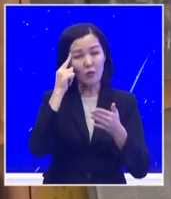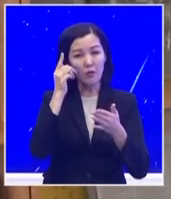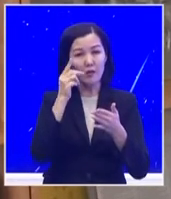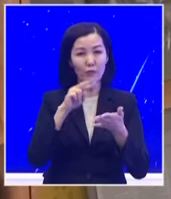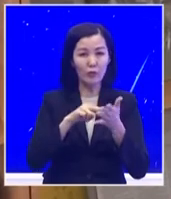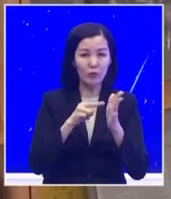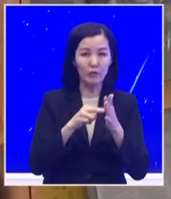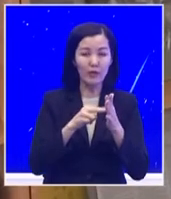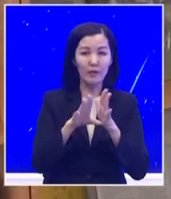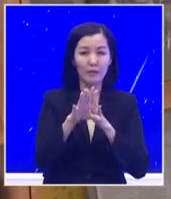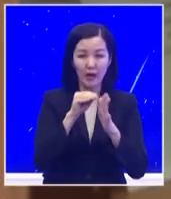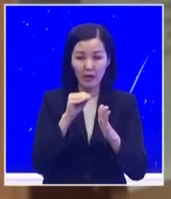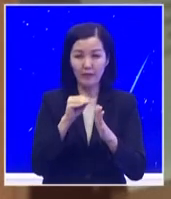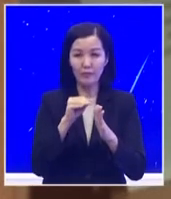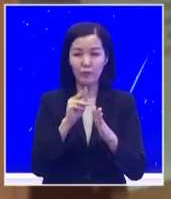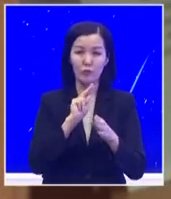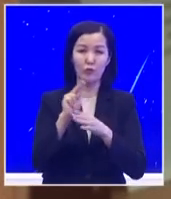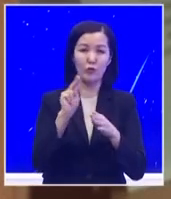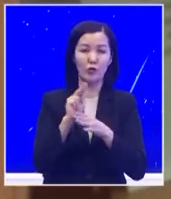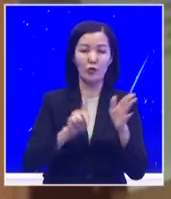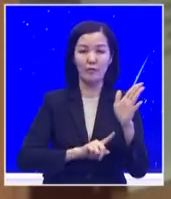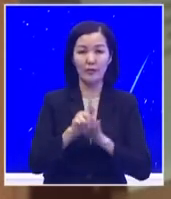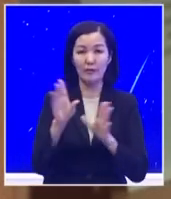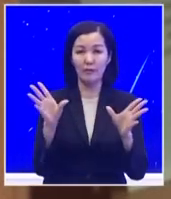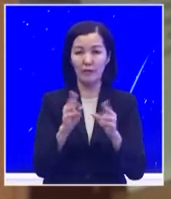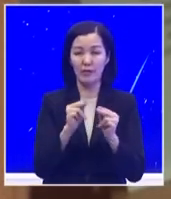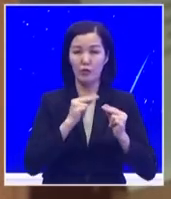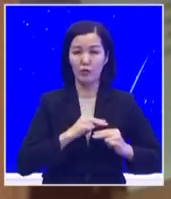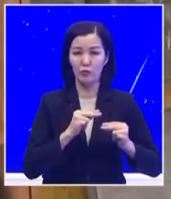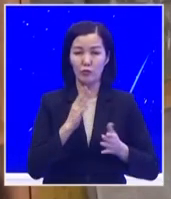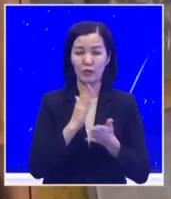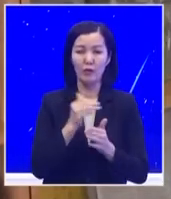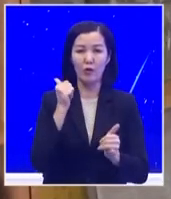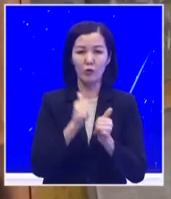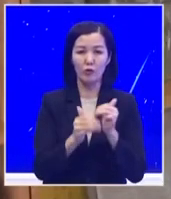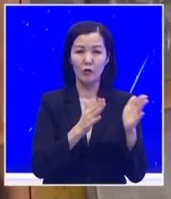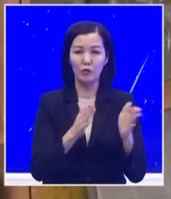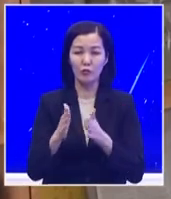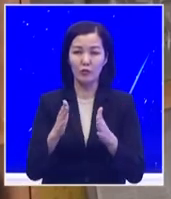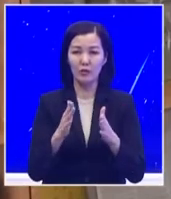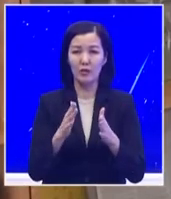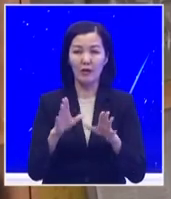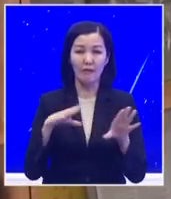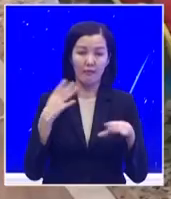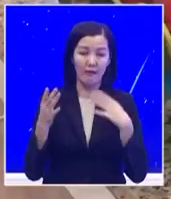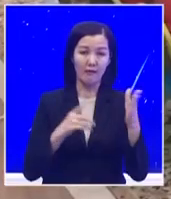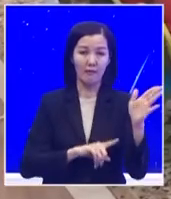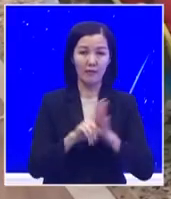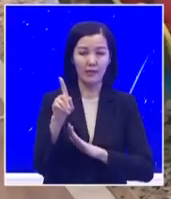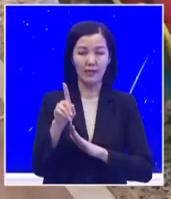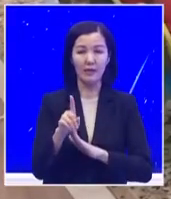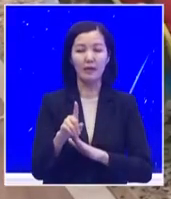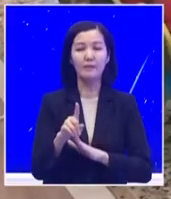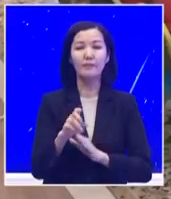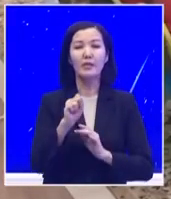жақсы нәтиже шығатынын байқадым. Содан бастап екеуміз кәдімгідей күнделікті жүйелі дайындыққа кірістік. Бас